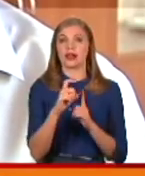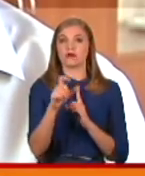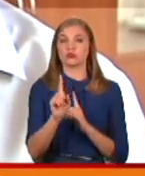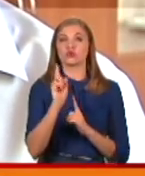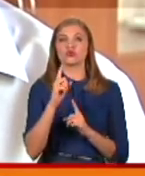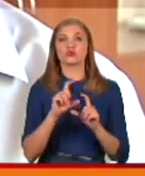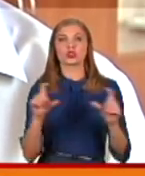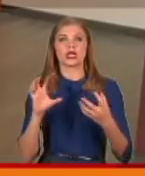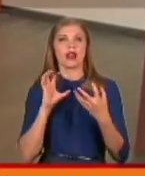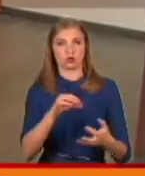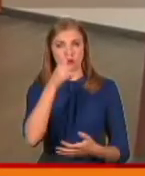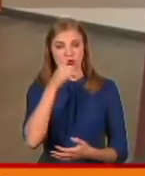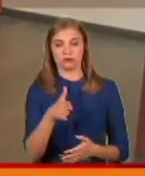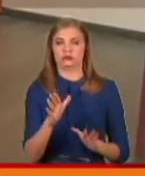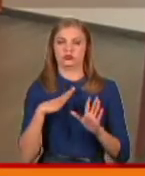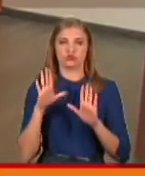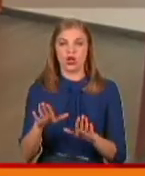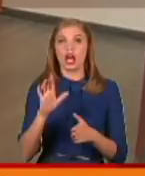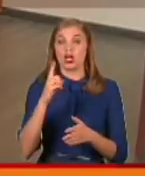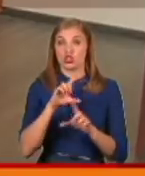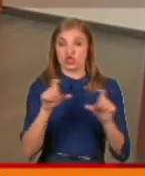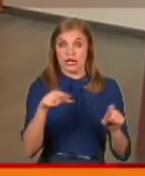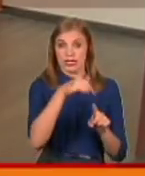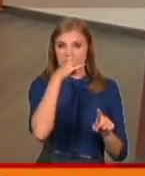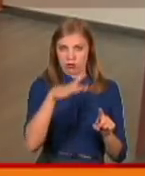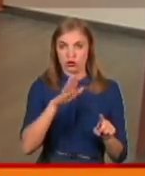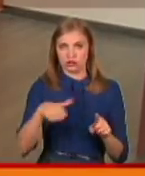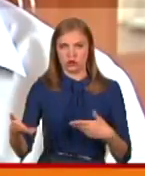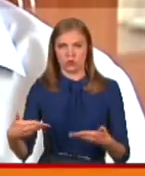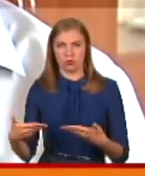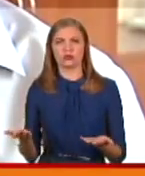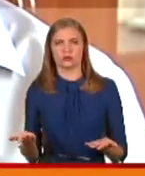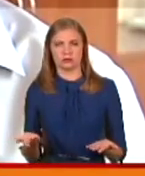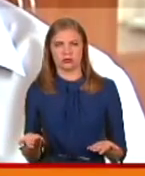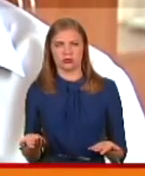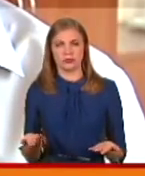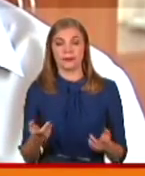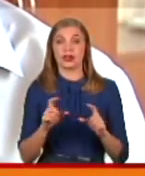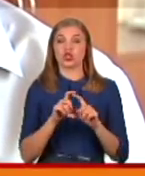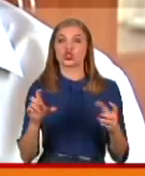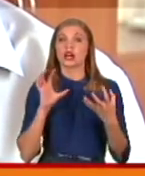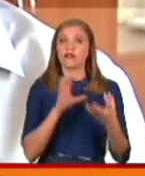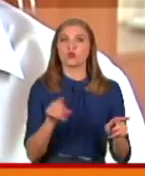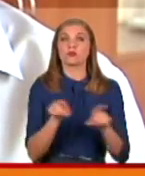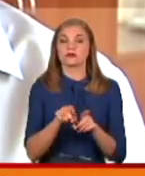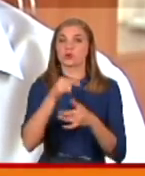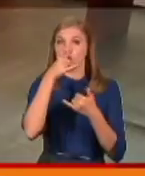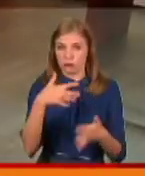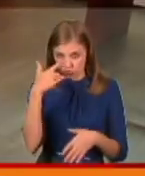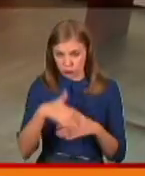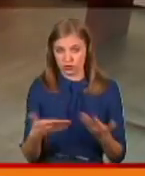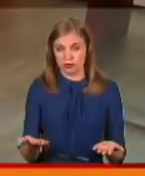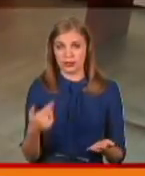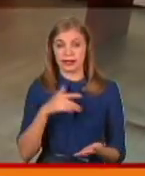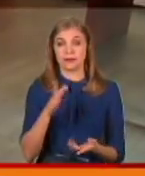чому шкільний не може. Ну але дивіться. Через те, що шкільний не може, діти ходять. Шкільний все одно не може, розумієте?